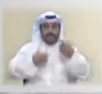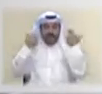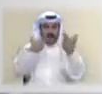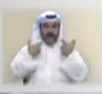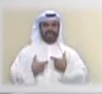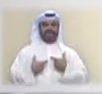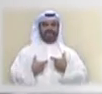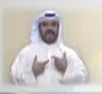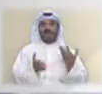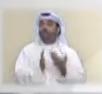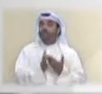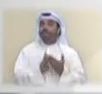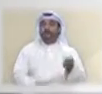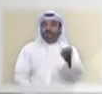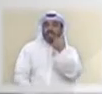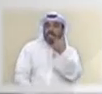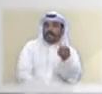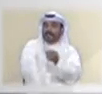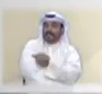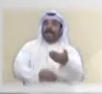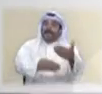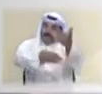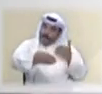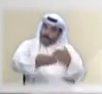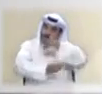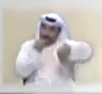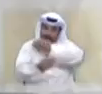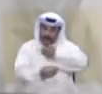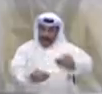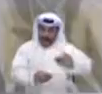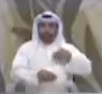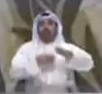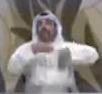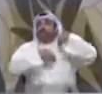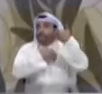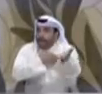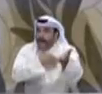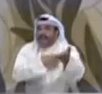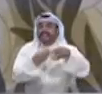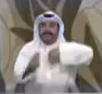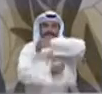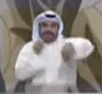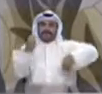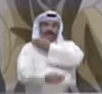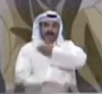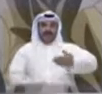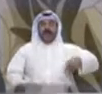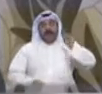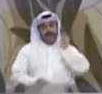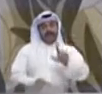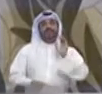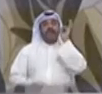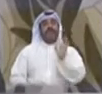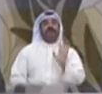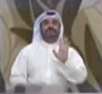أساسيا قبل وأثناء وبعد موسم الحج. ننصحهم يراجعون الدكتور الحمل، بل يقول دكتور الحمل على